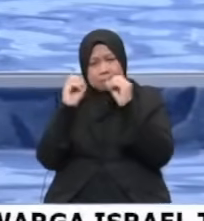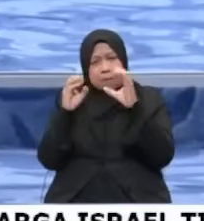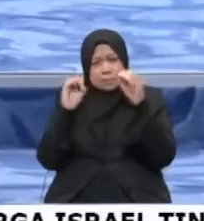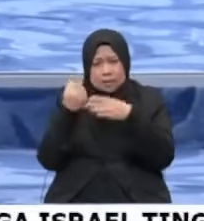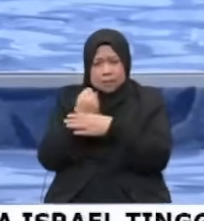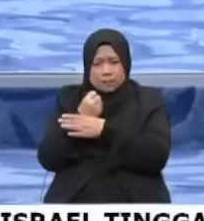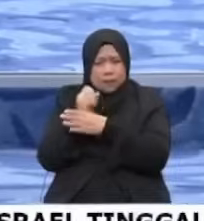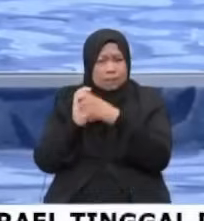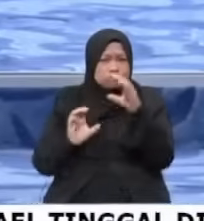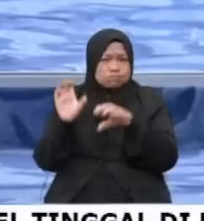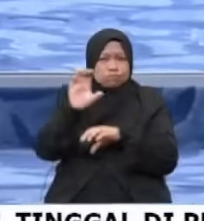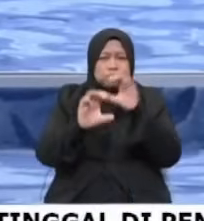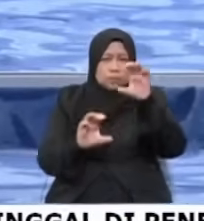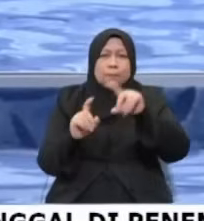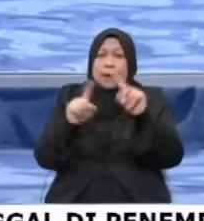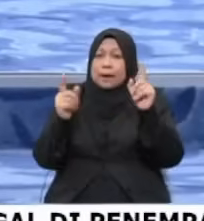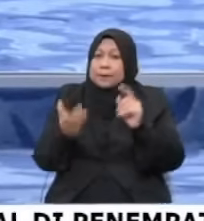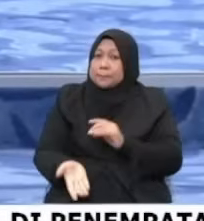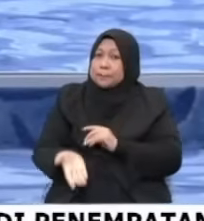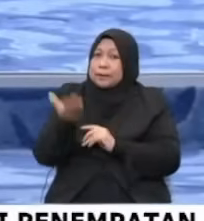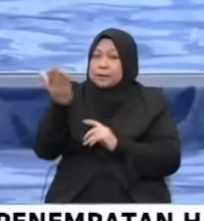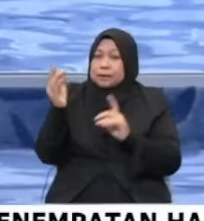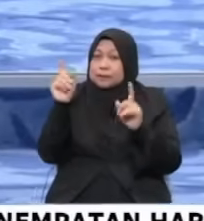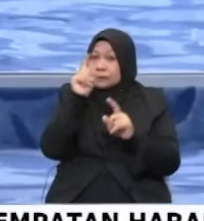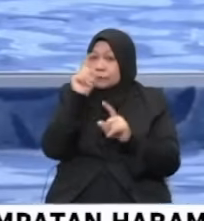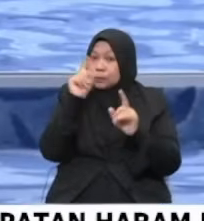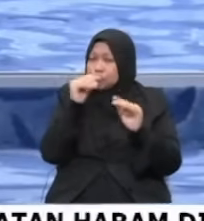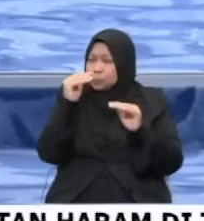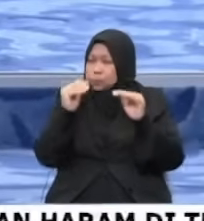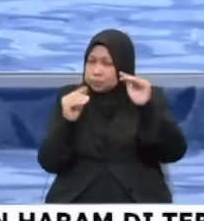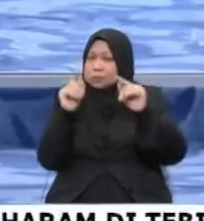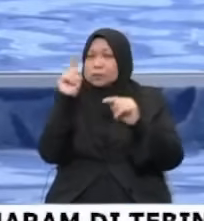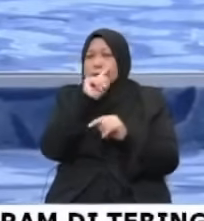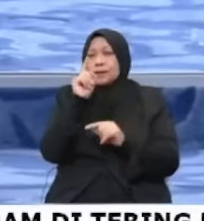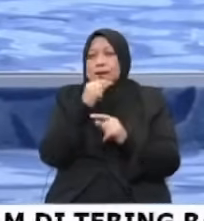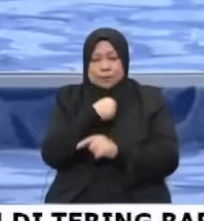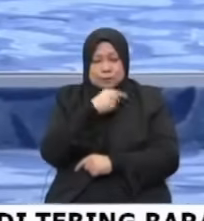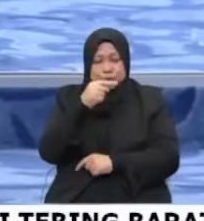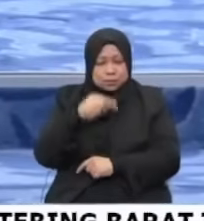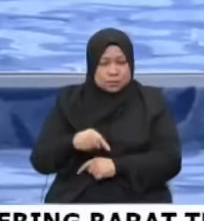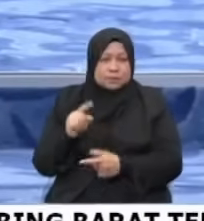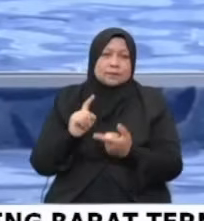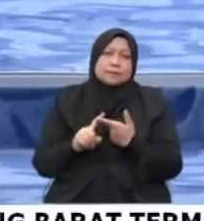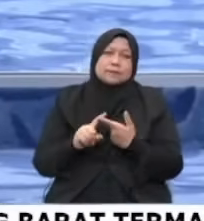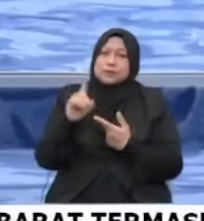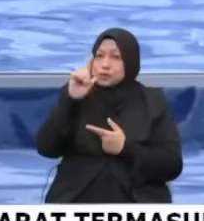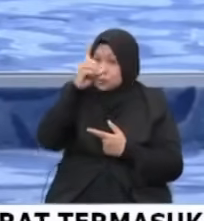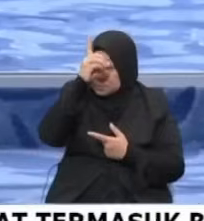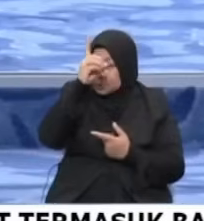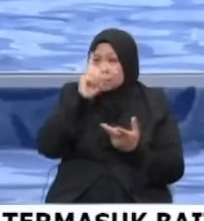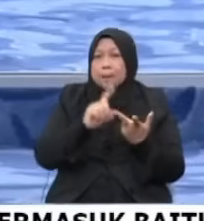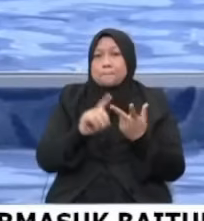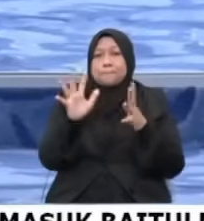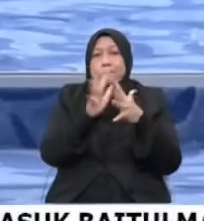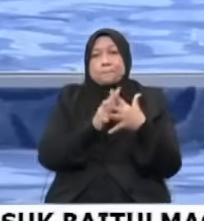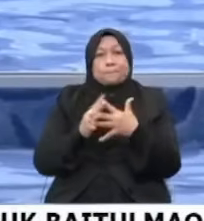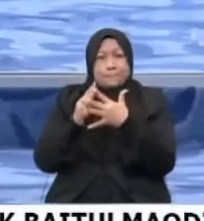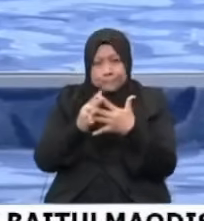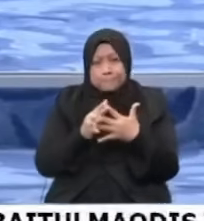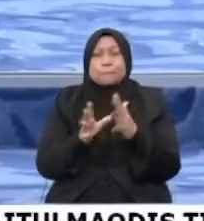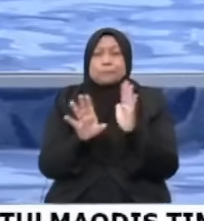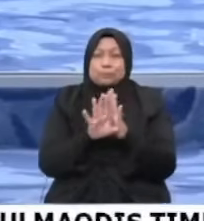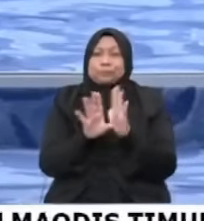melabur tetapi ada peningkatan yang ketara dari China Jerman Amerika